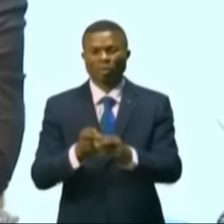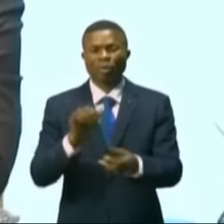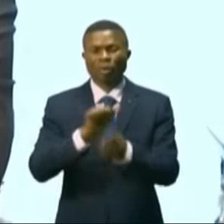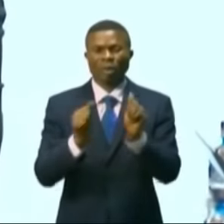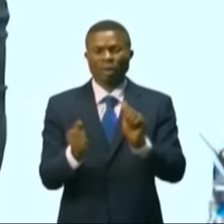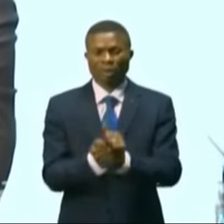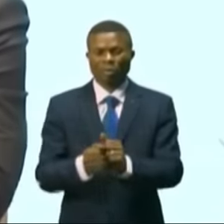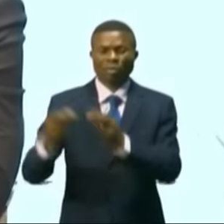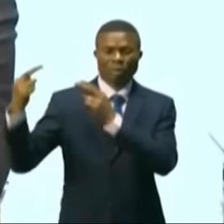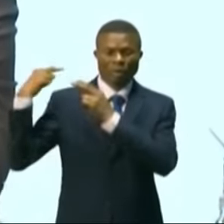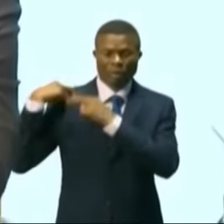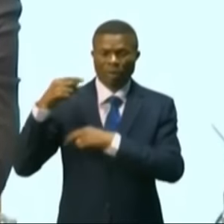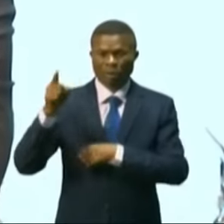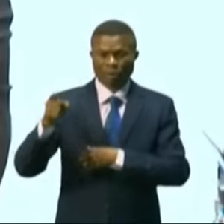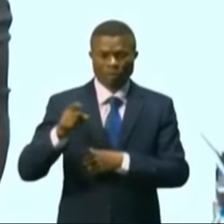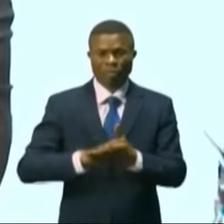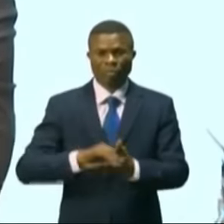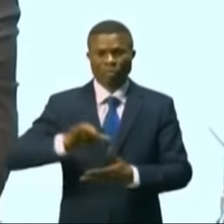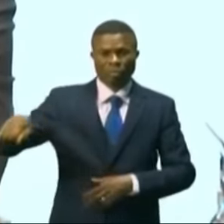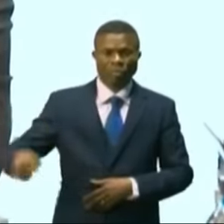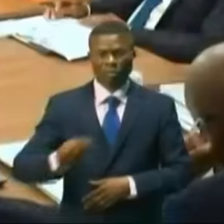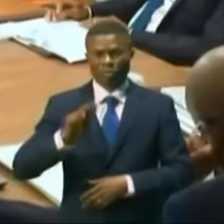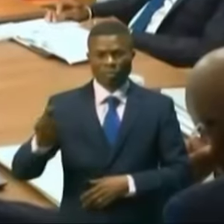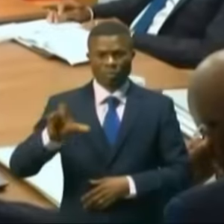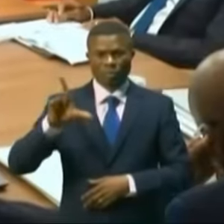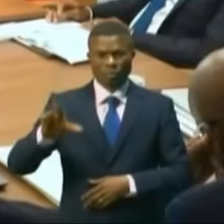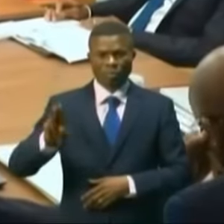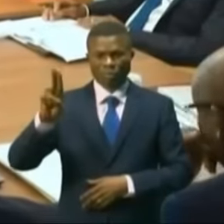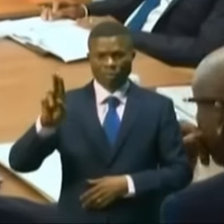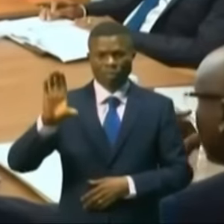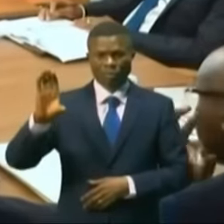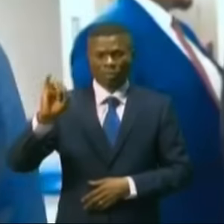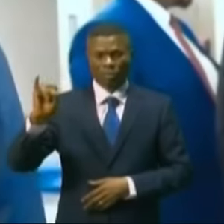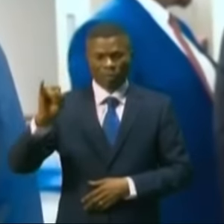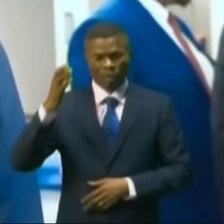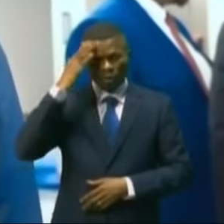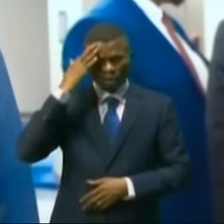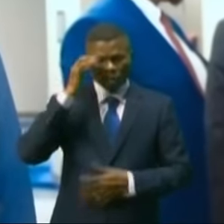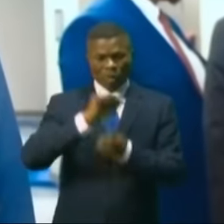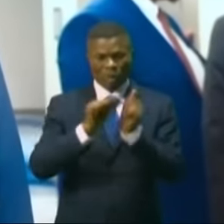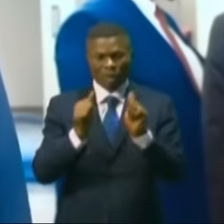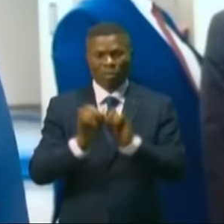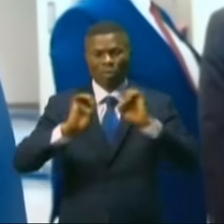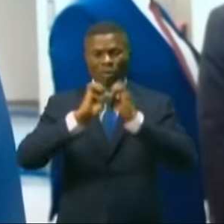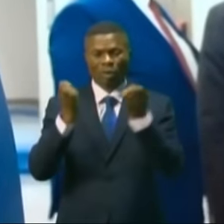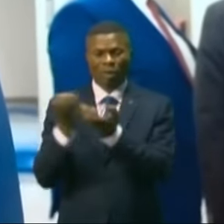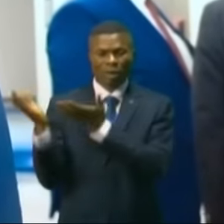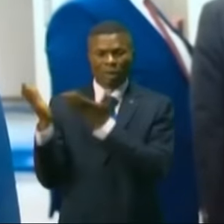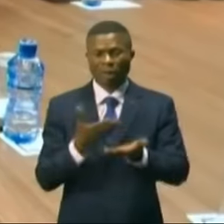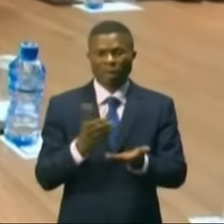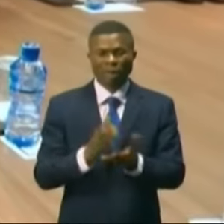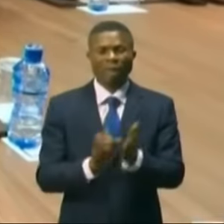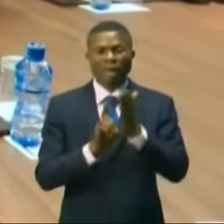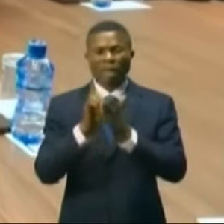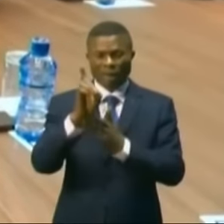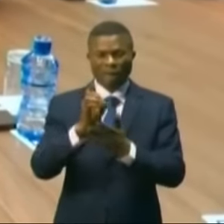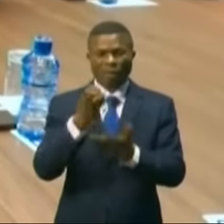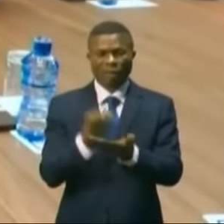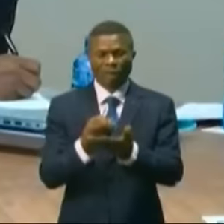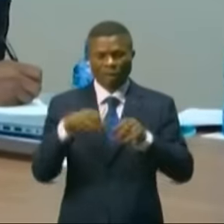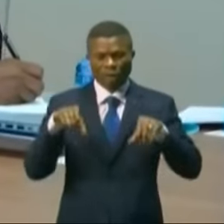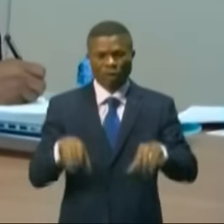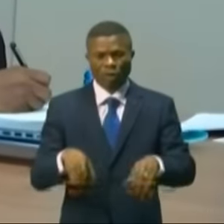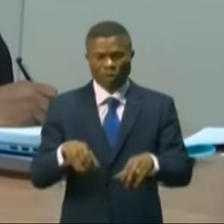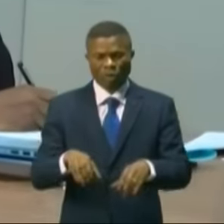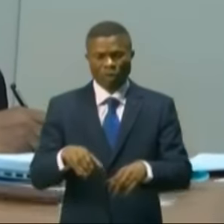sa responsabilité. Jean-Lucien Boussa Tongba a pris la conduite des entreprises du portefeuille de l'État, levier de l'économie congolaise, et veut fixer